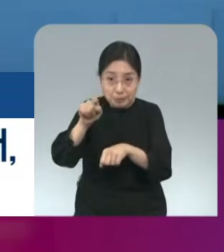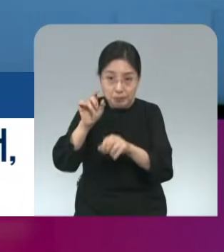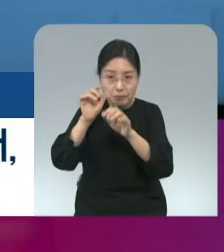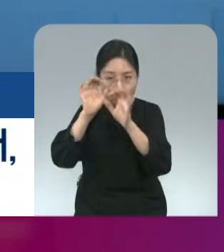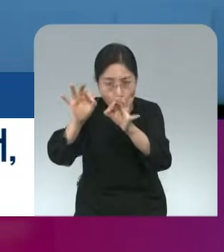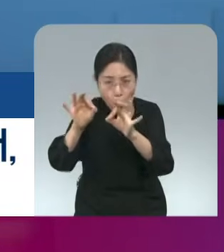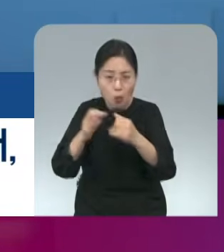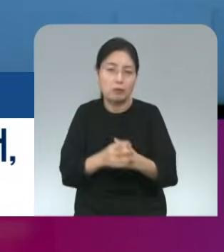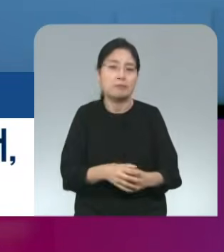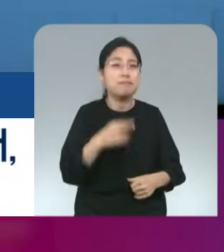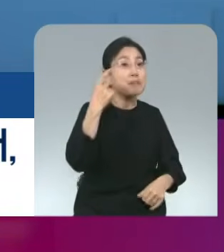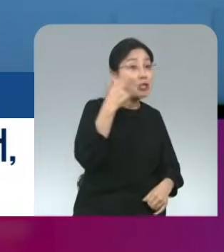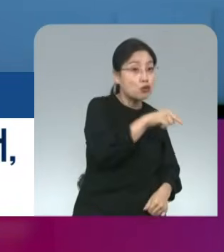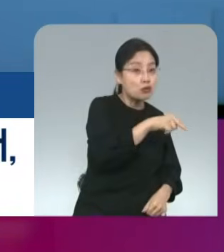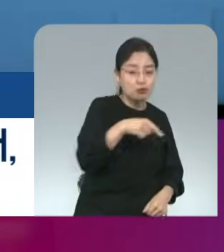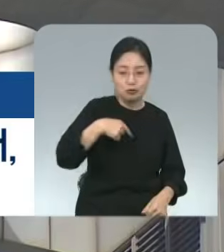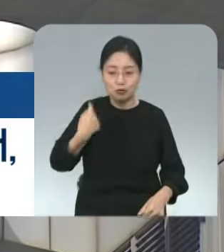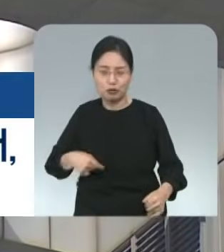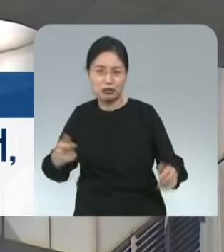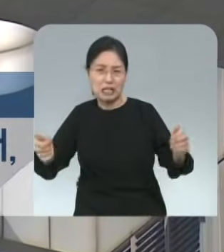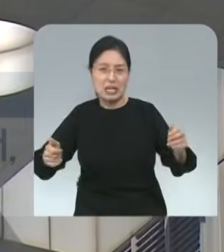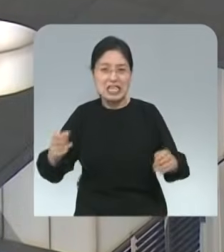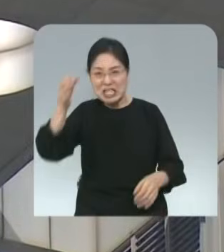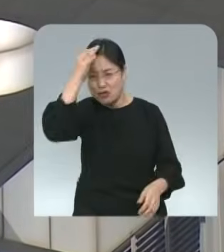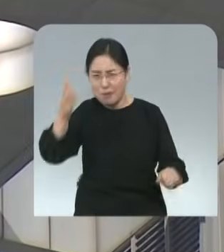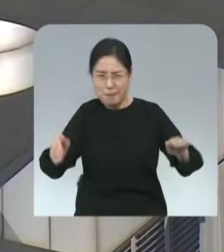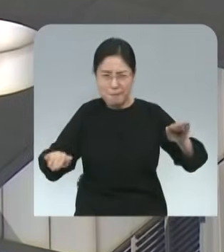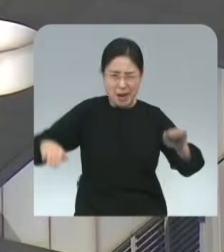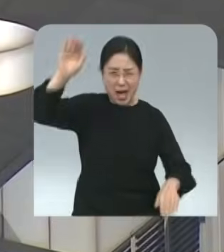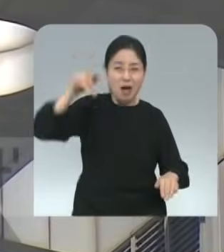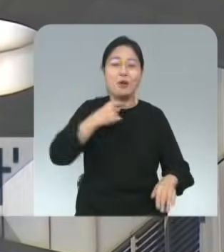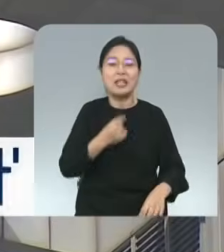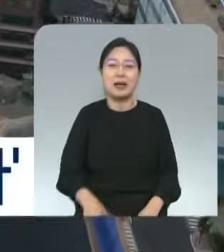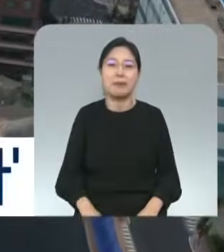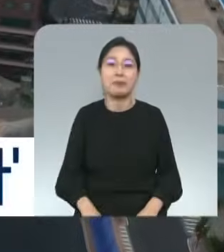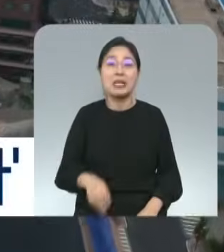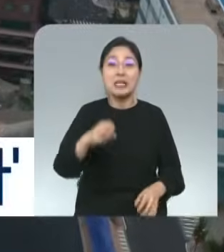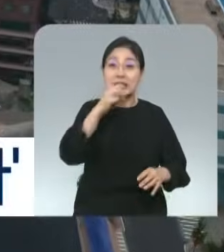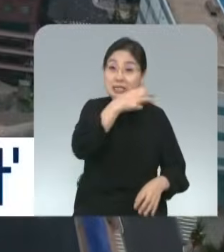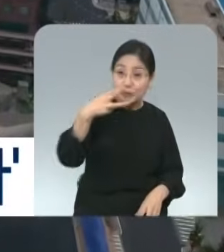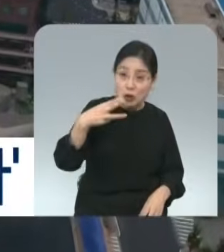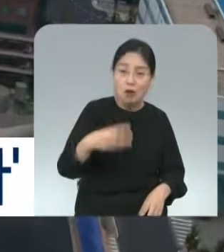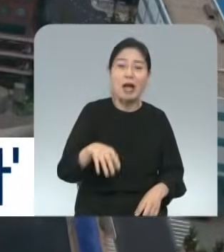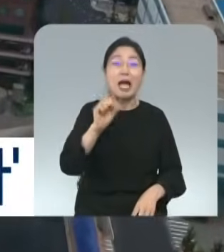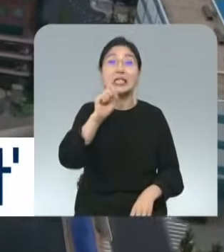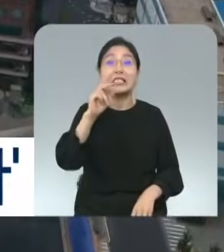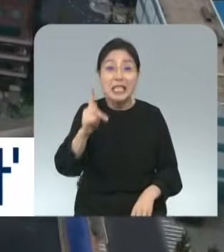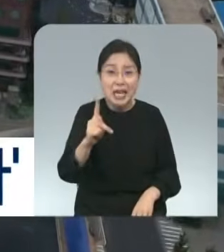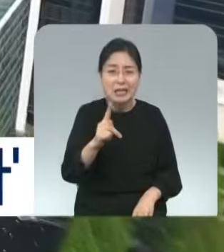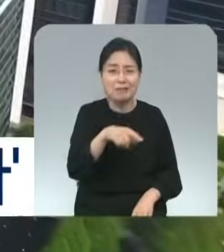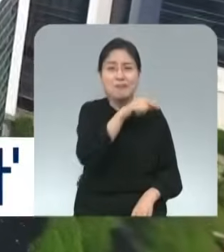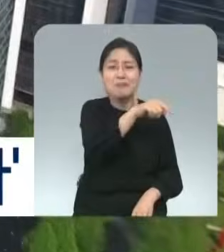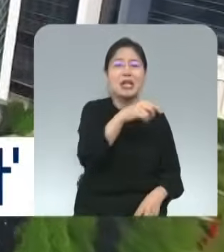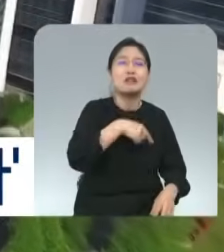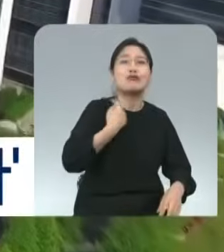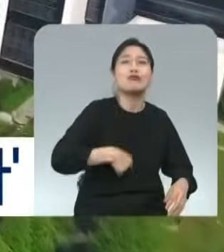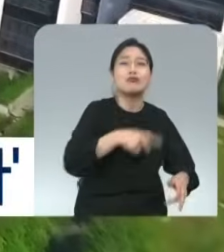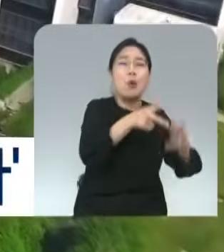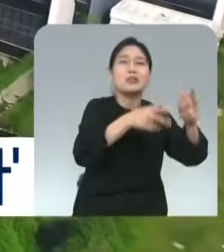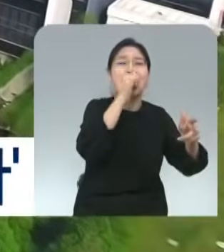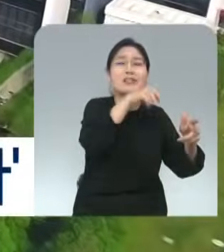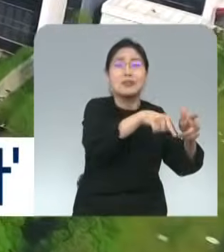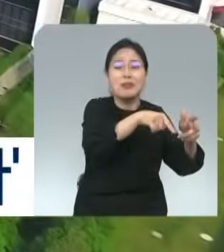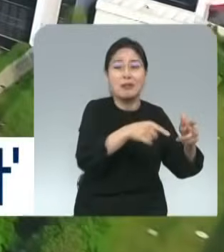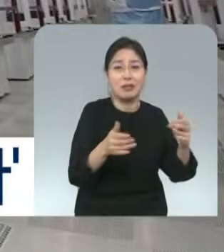as large a lead as possible. 삼성과 SK 하이닉스 등 중국의 반도체 생산 공장을 두고 있는 외국